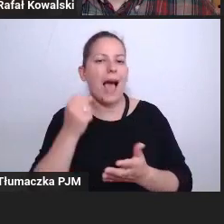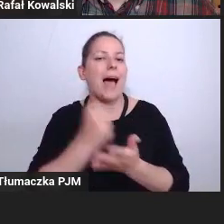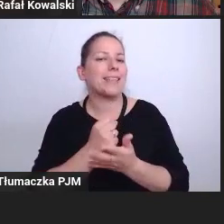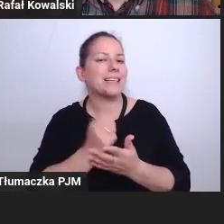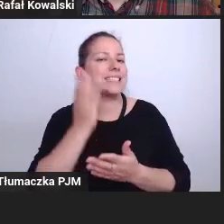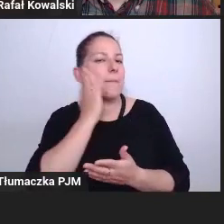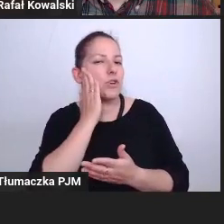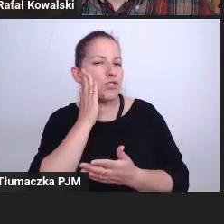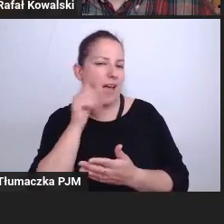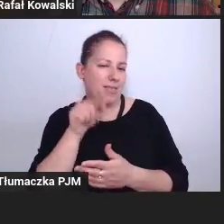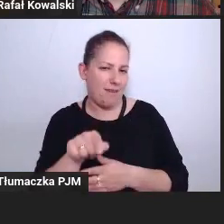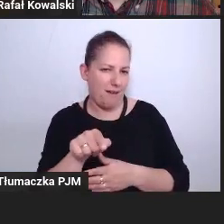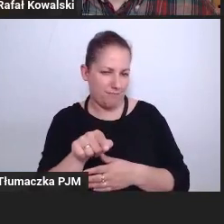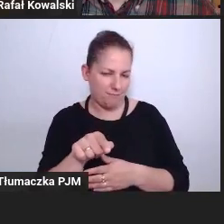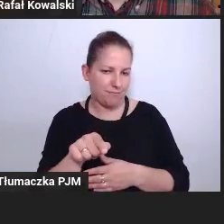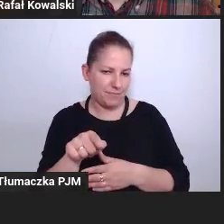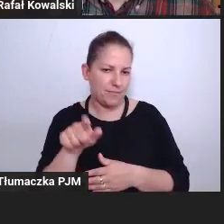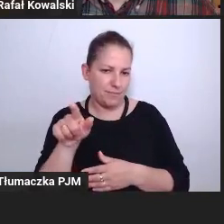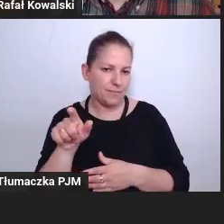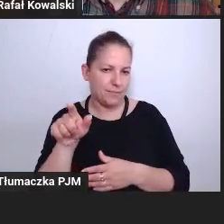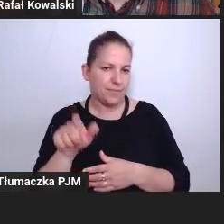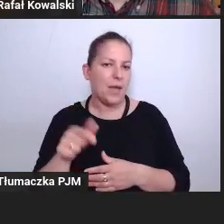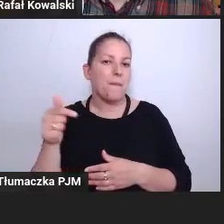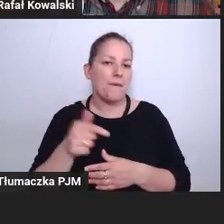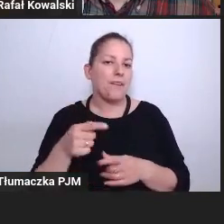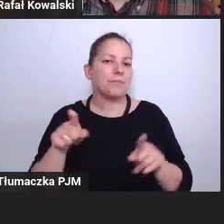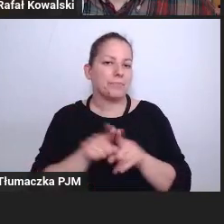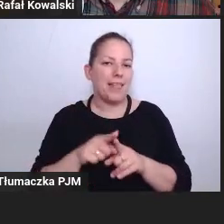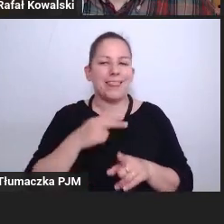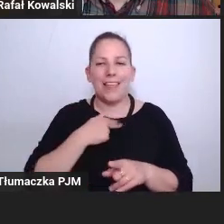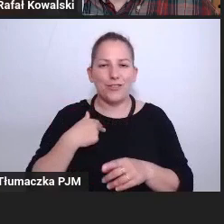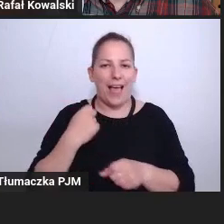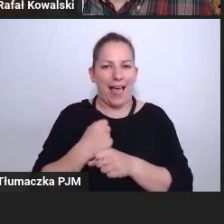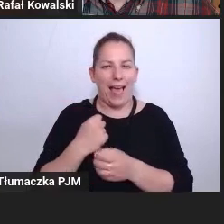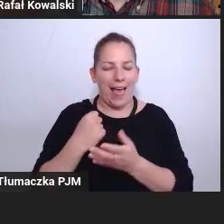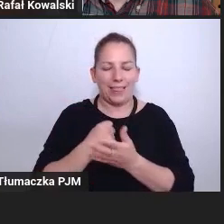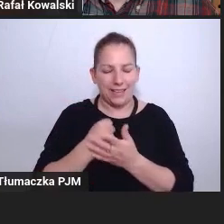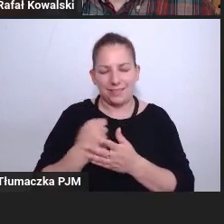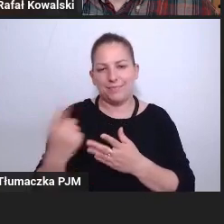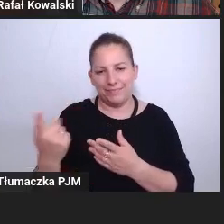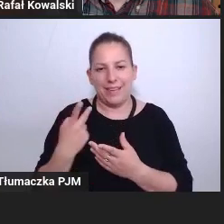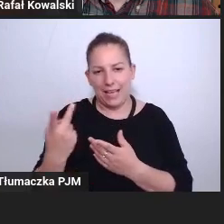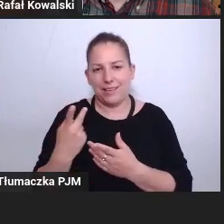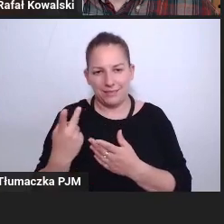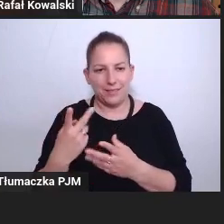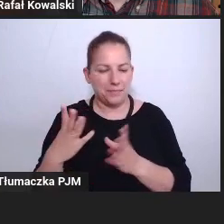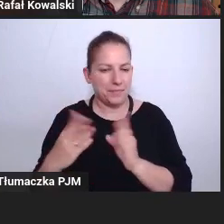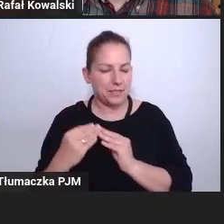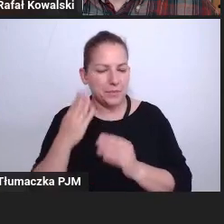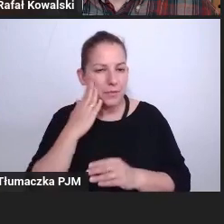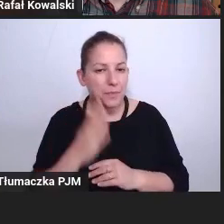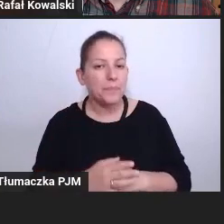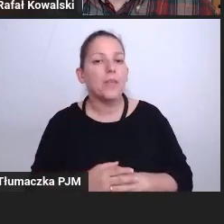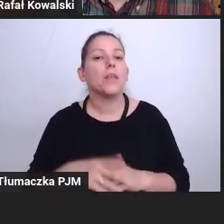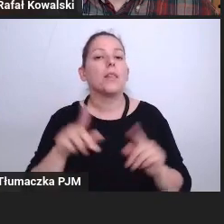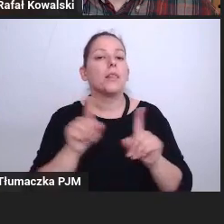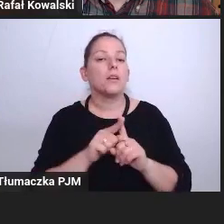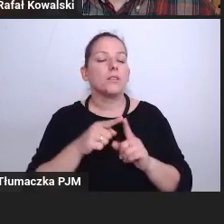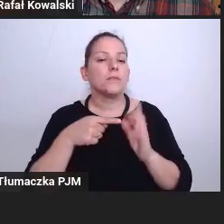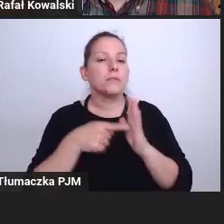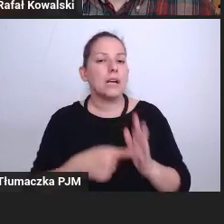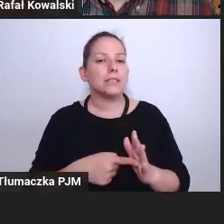tej osoby, no oczywiście adres powinien się pokrywać z naszym adresem, no bo to jest osoba, która z nami zamieszkuje. I powinniśmy